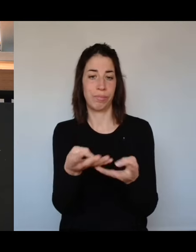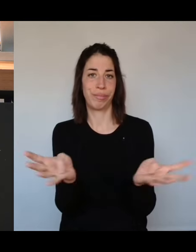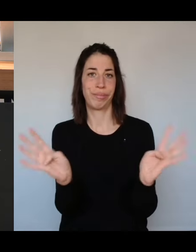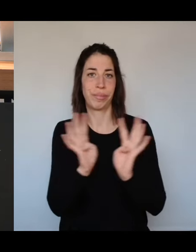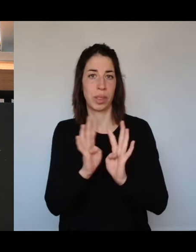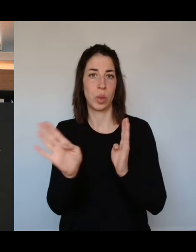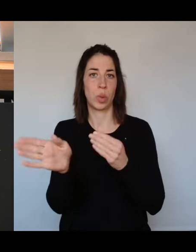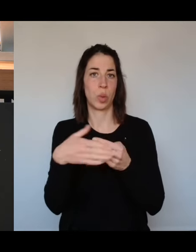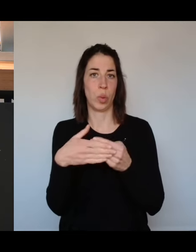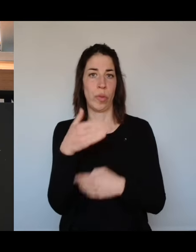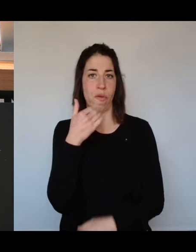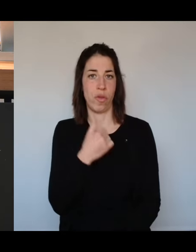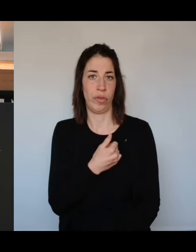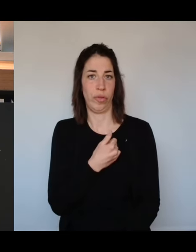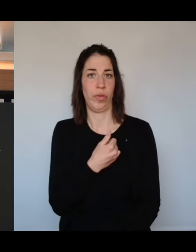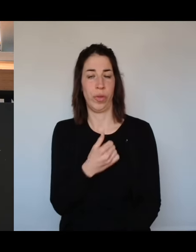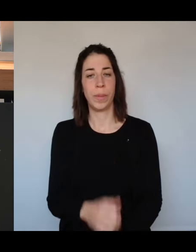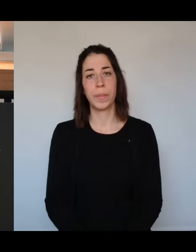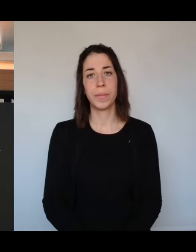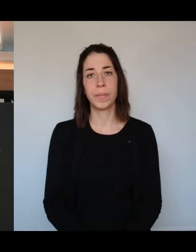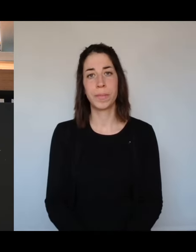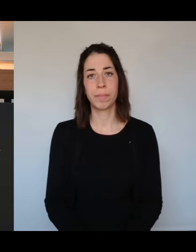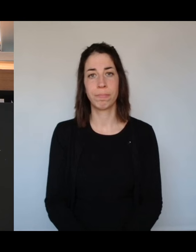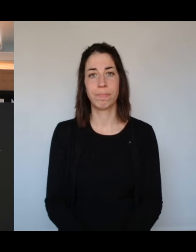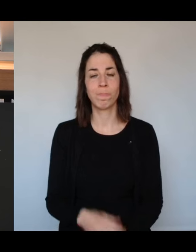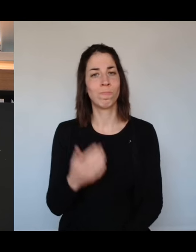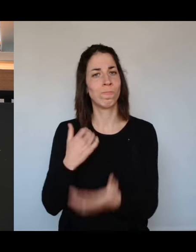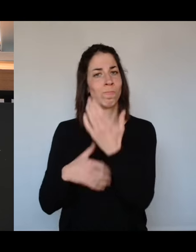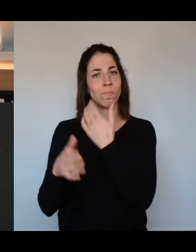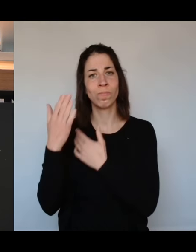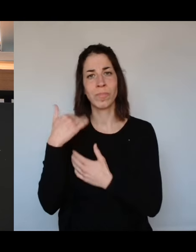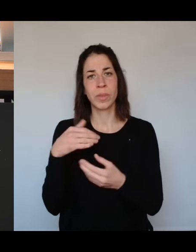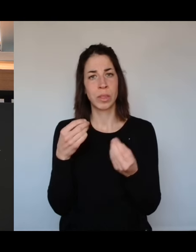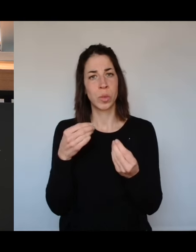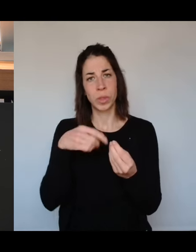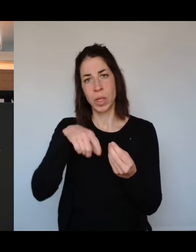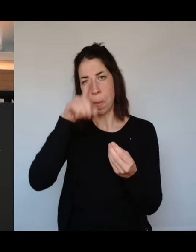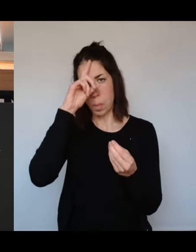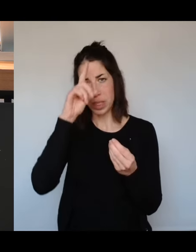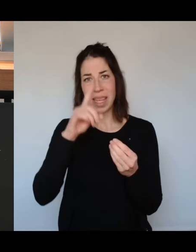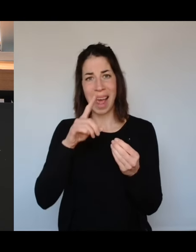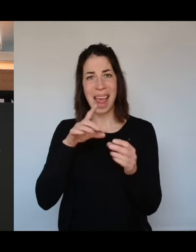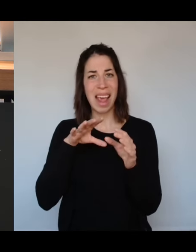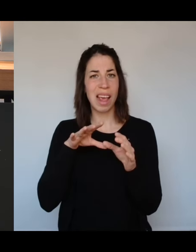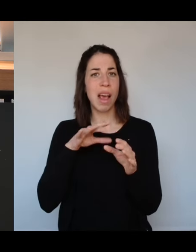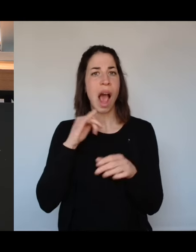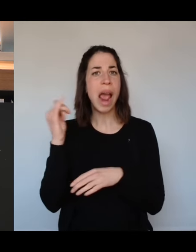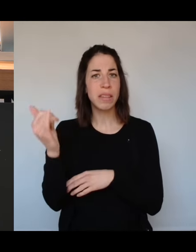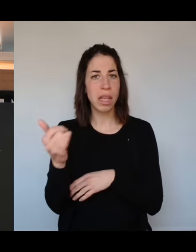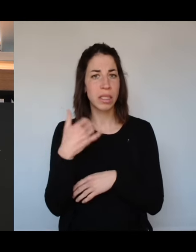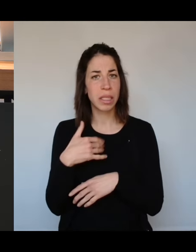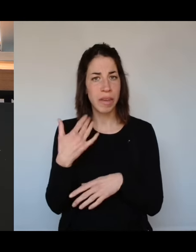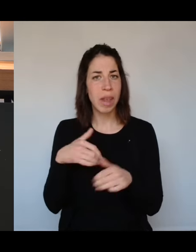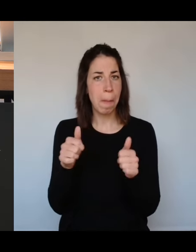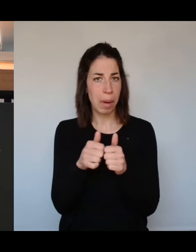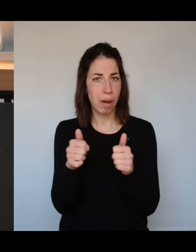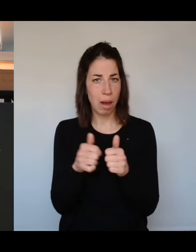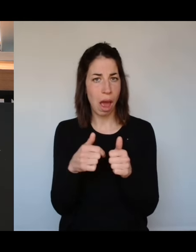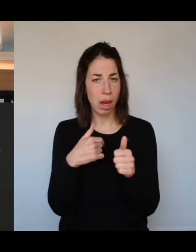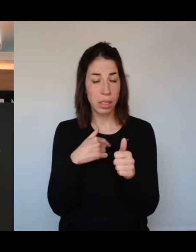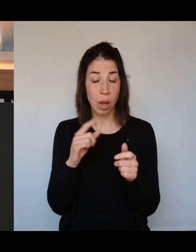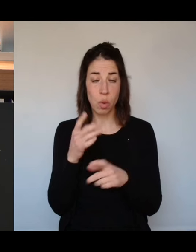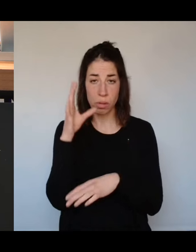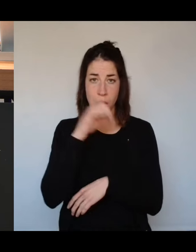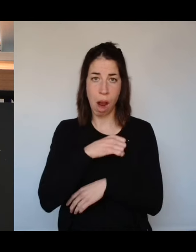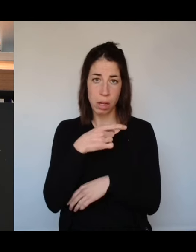Polizeieinsätze begleitet, auch Nachteinsätze im Görlitzer Park. Es liegt auf der Hand, dass ein Verschließen des Parkes